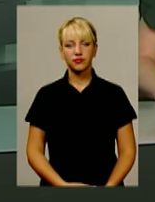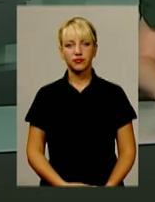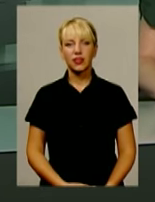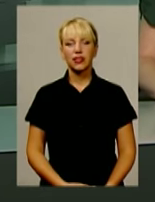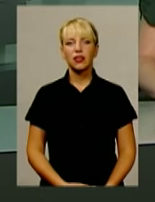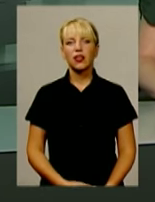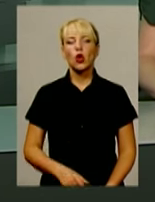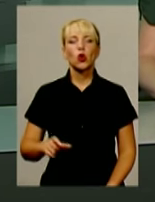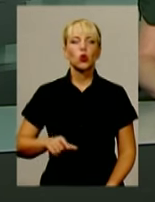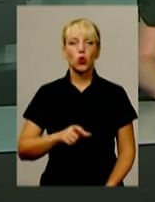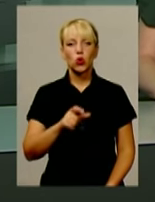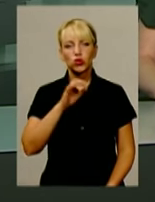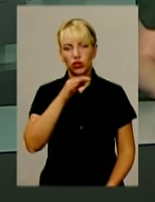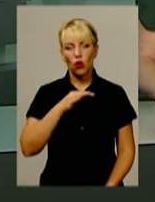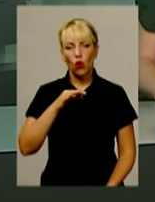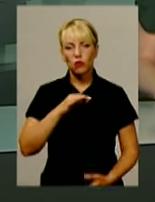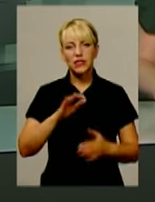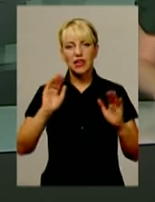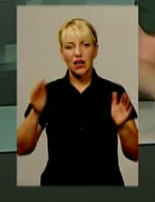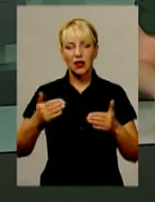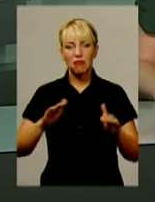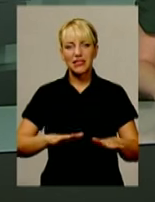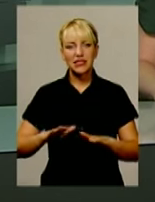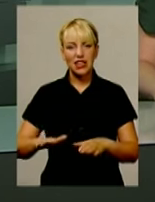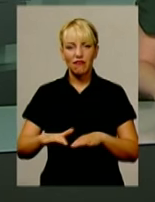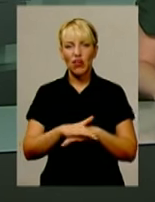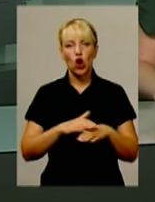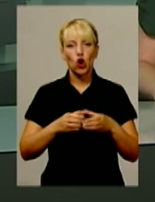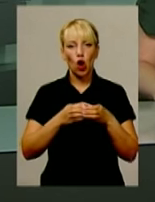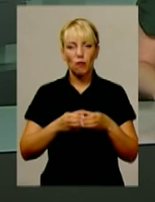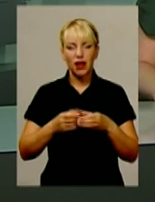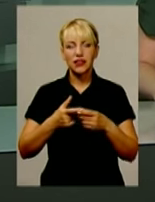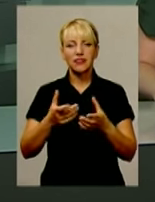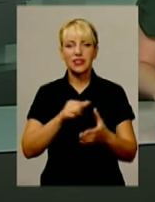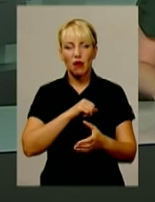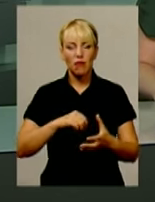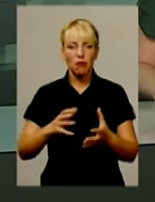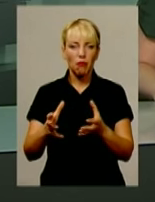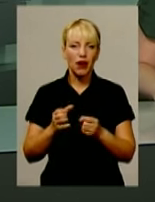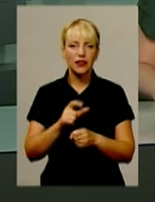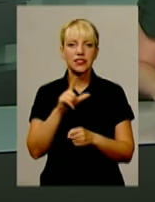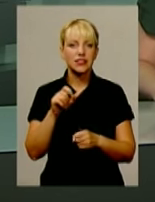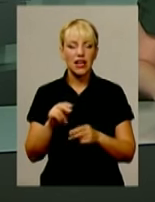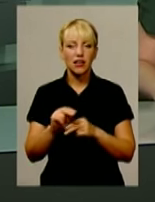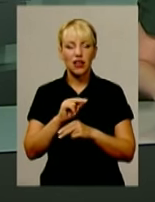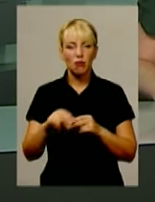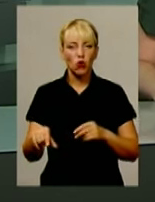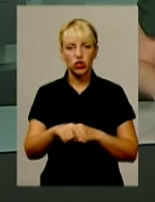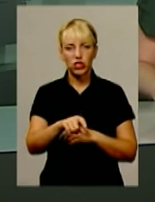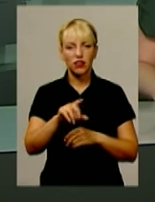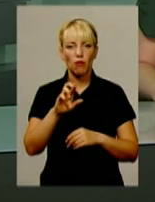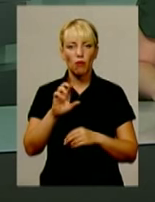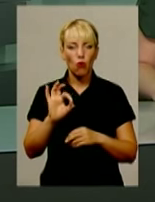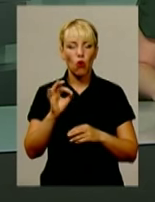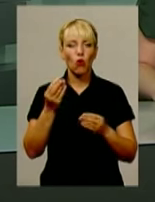Тим часом дорожники області закликають місцеві громади самим братися за ремонт автошляхів. Бо коштів, кажуть,